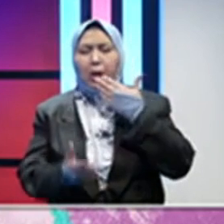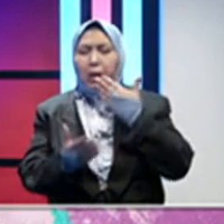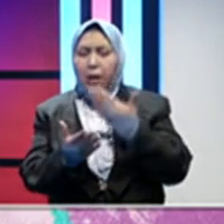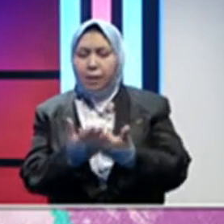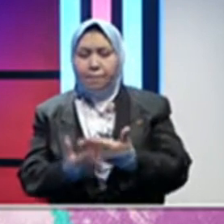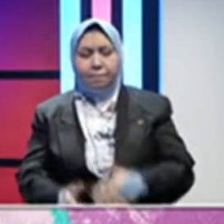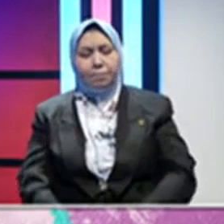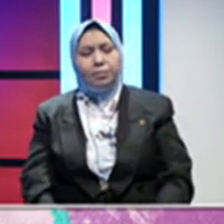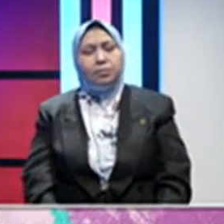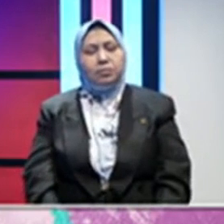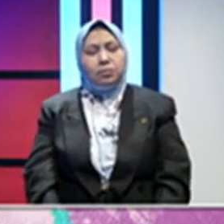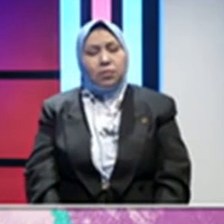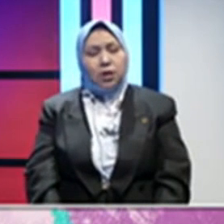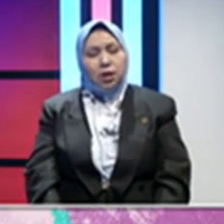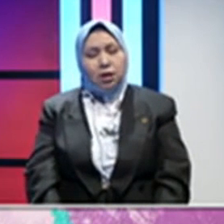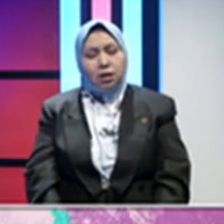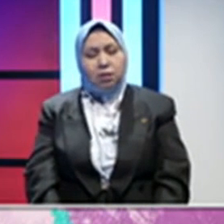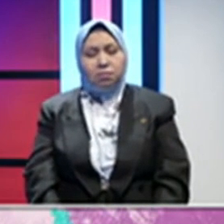عظيم.